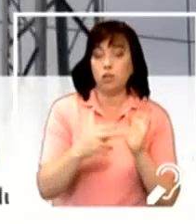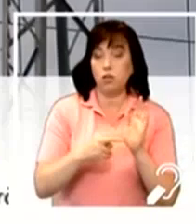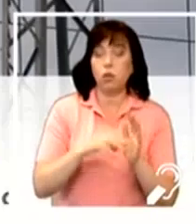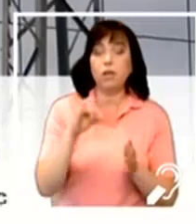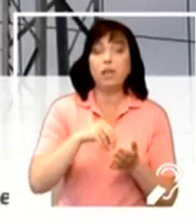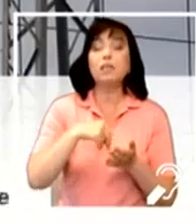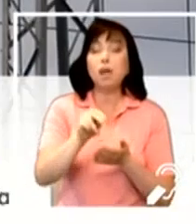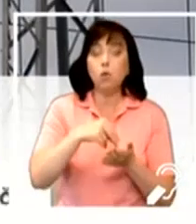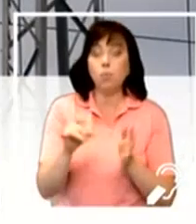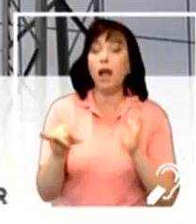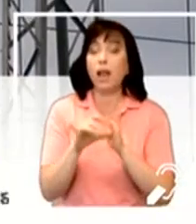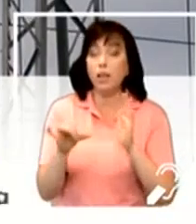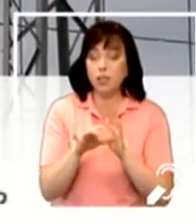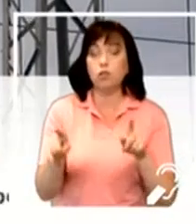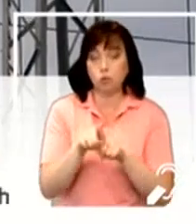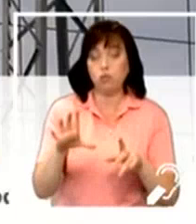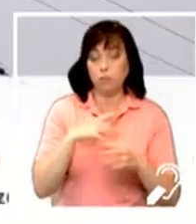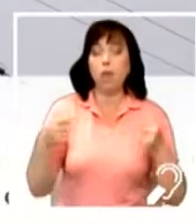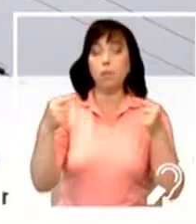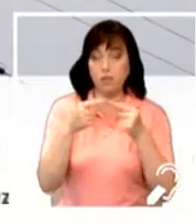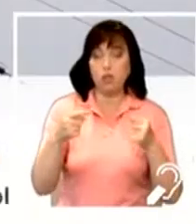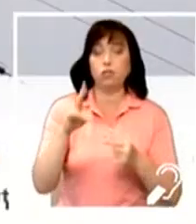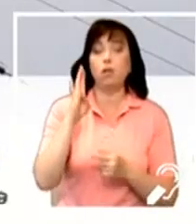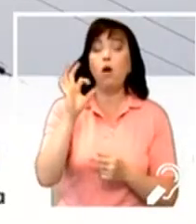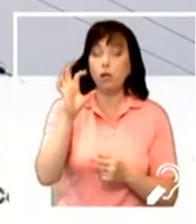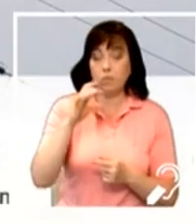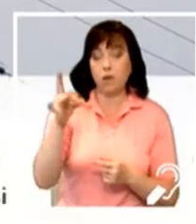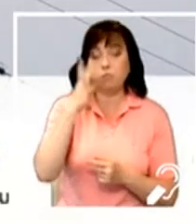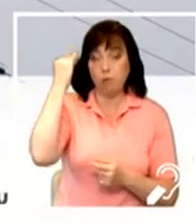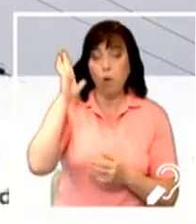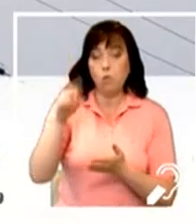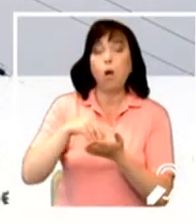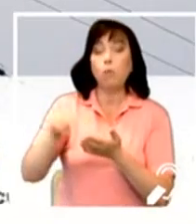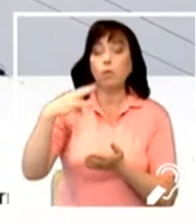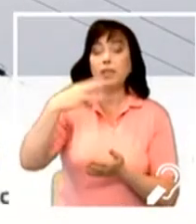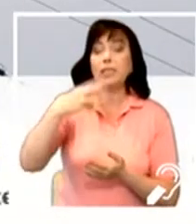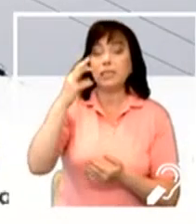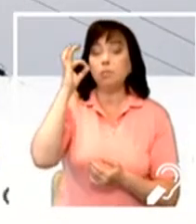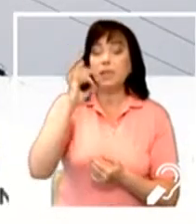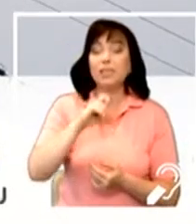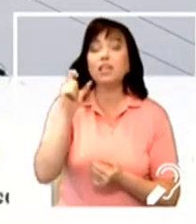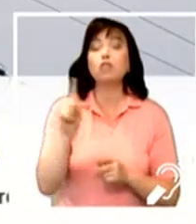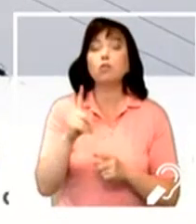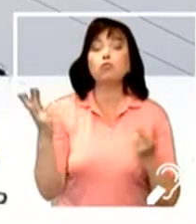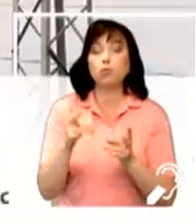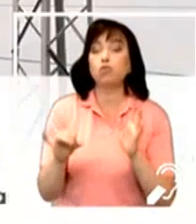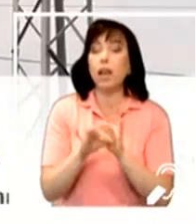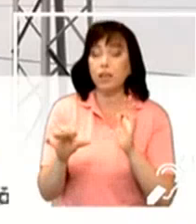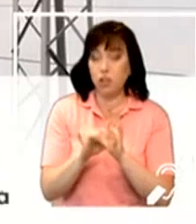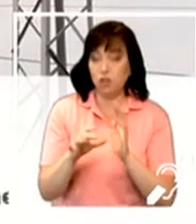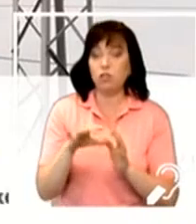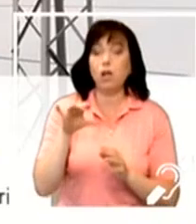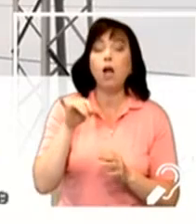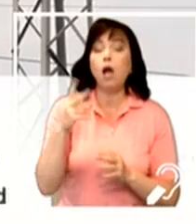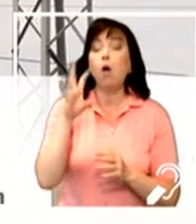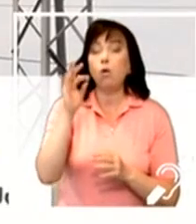livrările de energie electrică au fost confirmate. În luna octombrie, Republica Moldova va cumpăra 33% din necesarul de energie electrică de